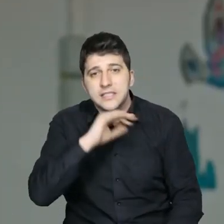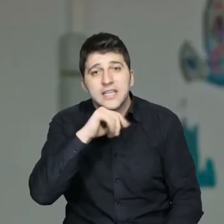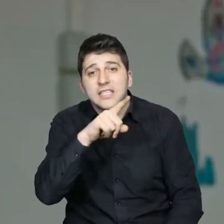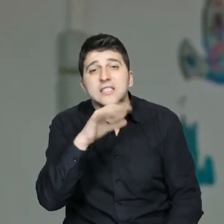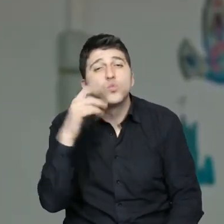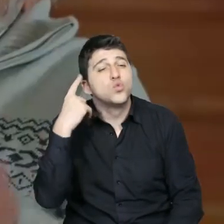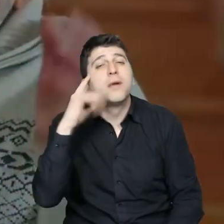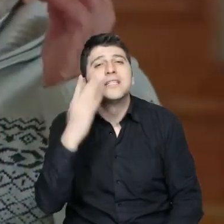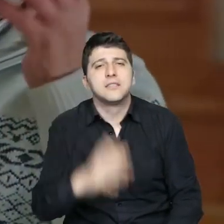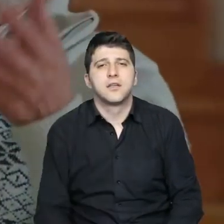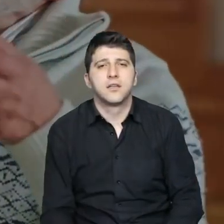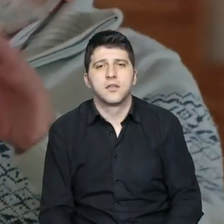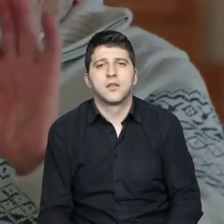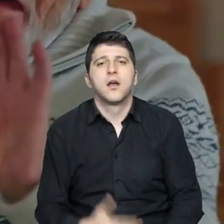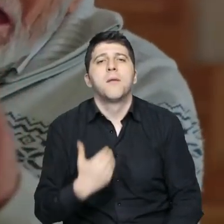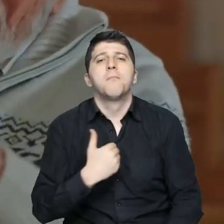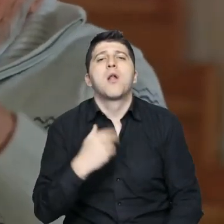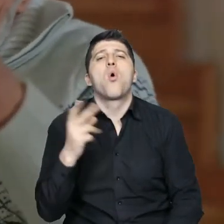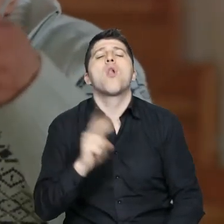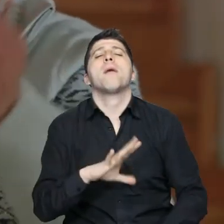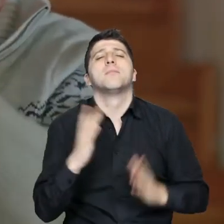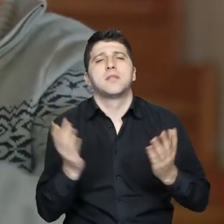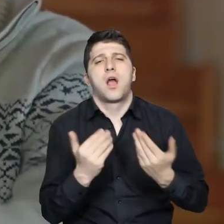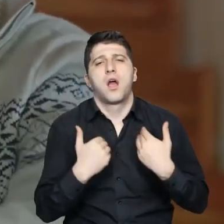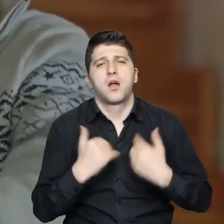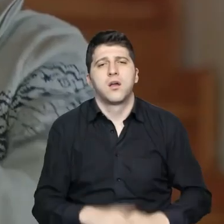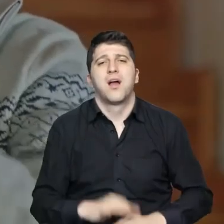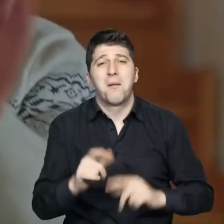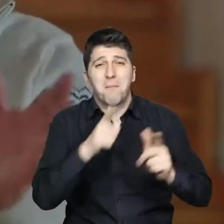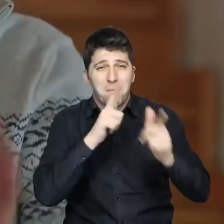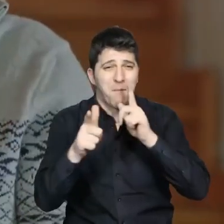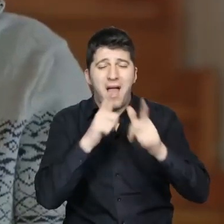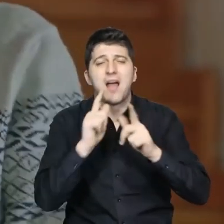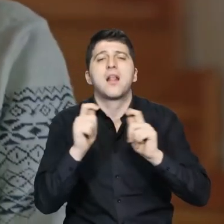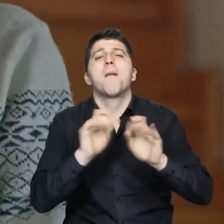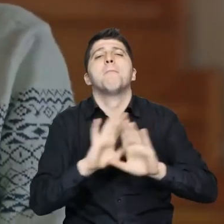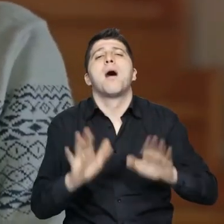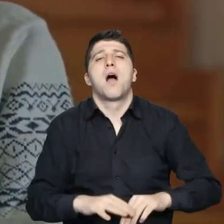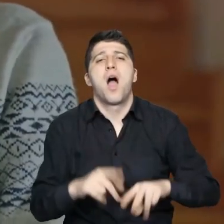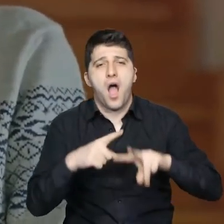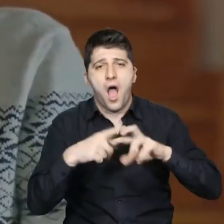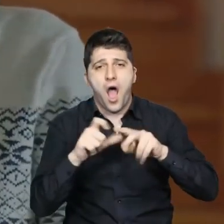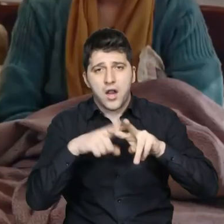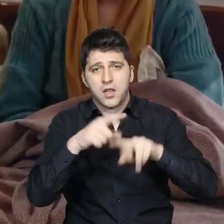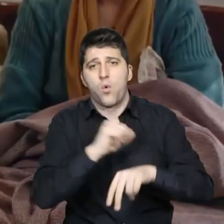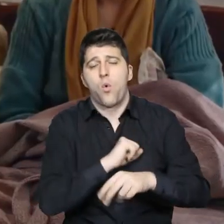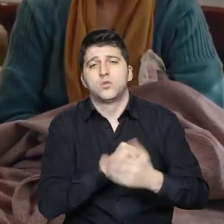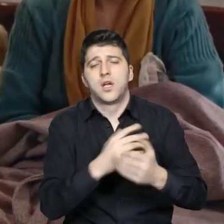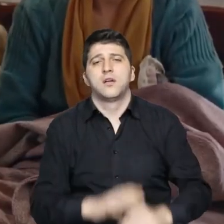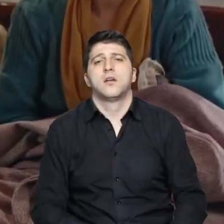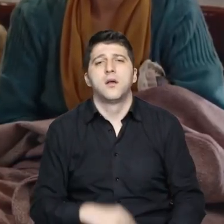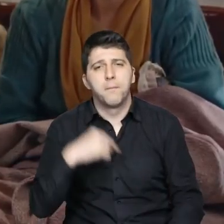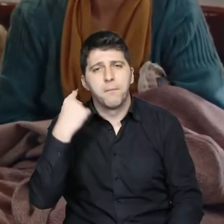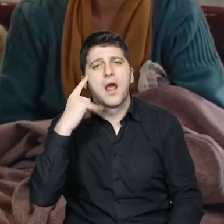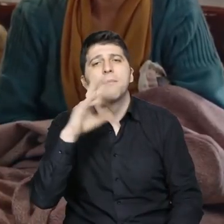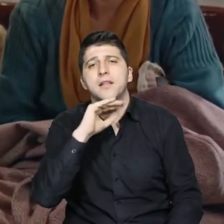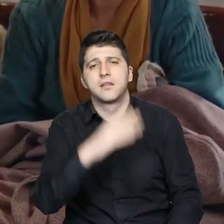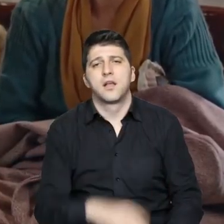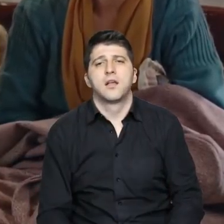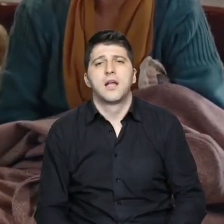Dedenizden mi düşünmediniz ya? Ben ölmedim daha. Öyle bağırıp çağırıp durma. Arda'yı da korkutacaksın. Merak etme